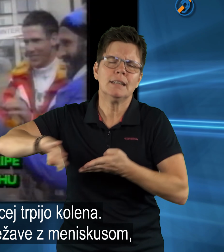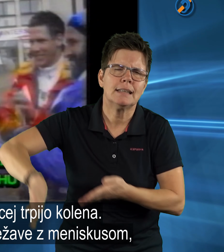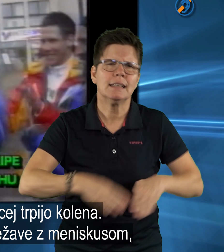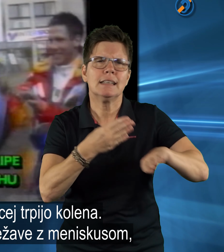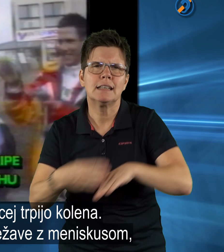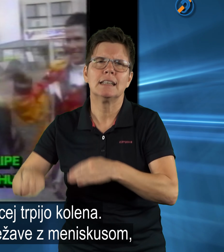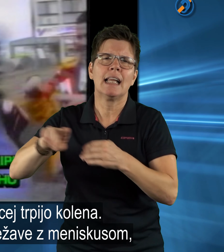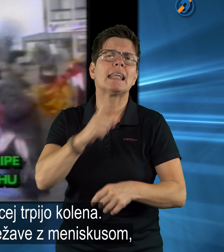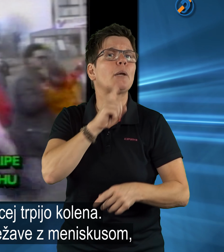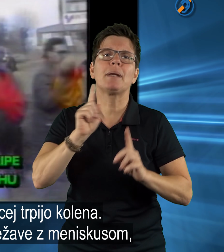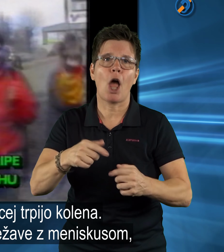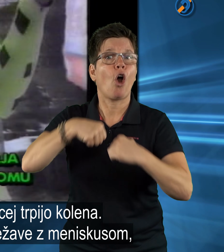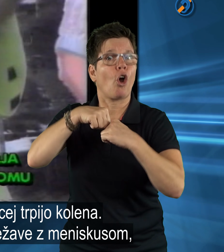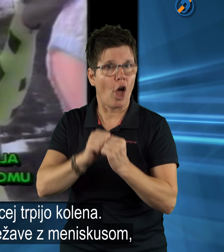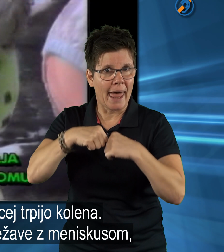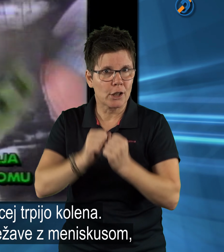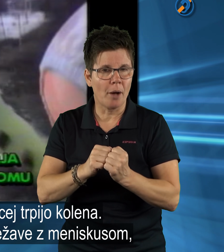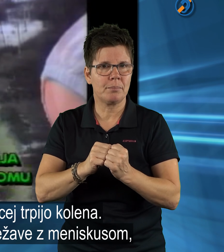kolena.